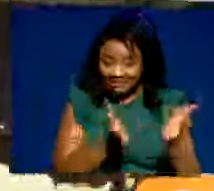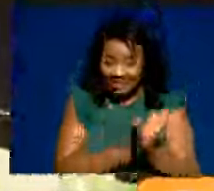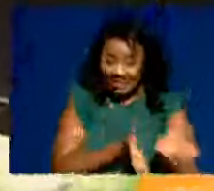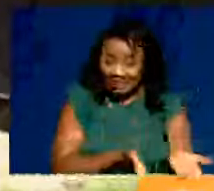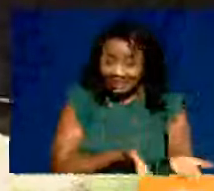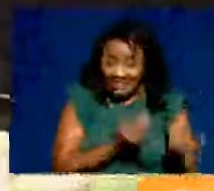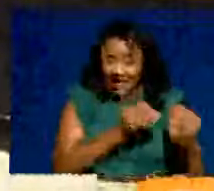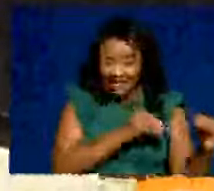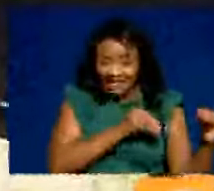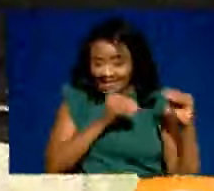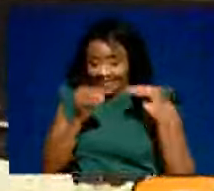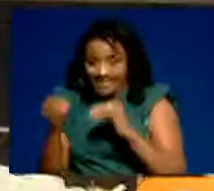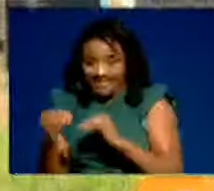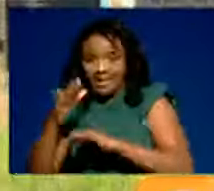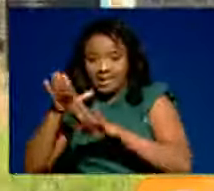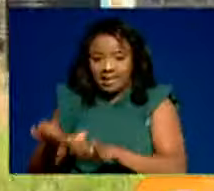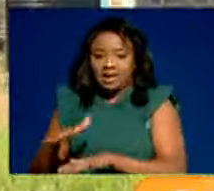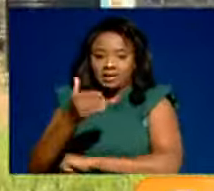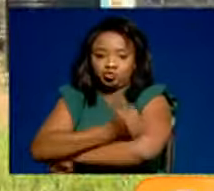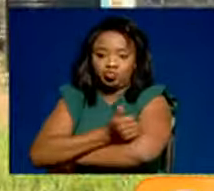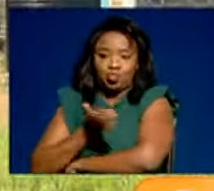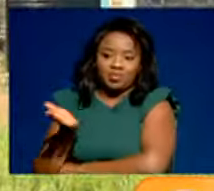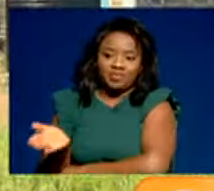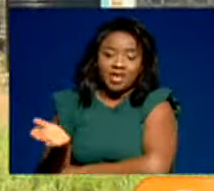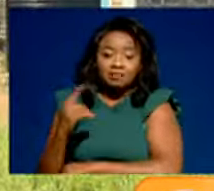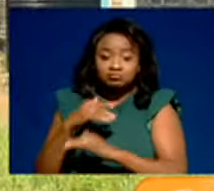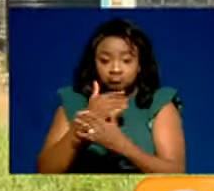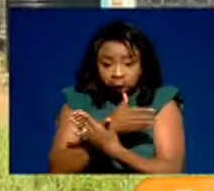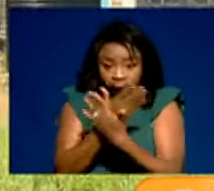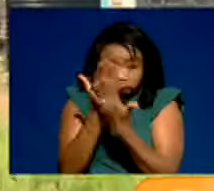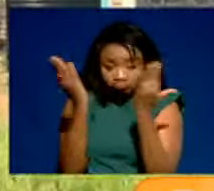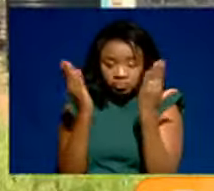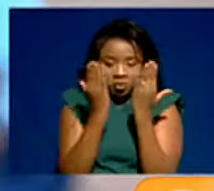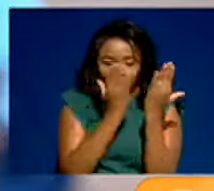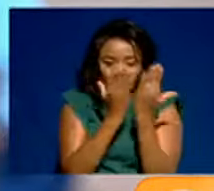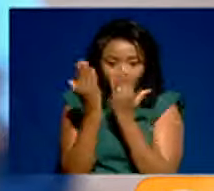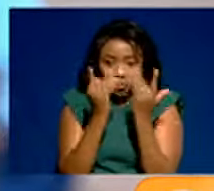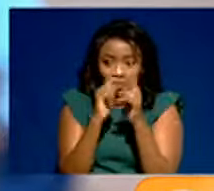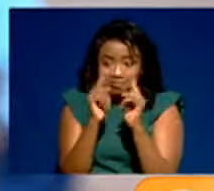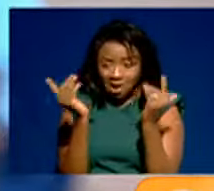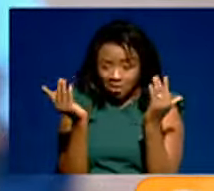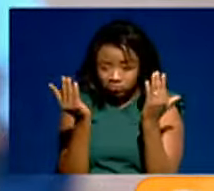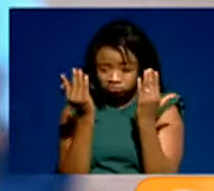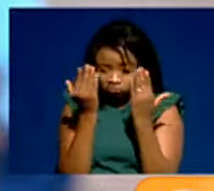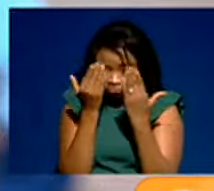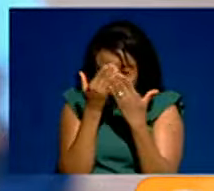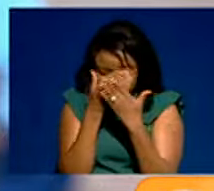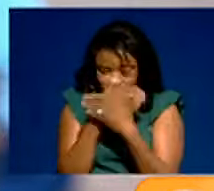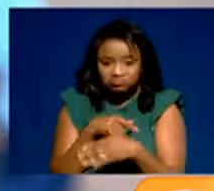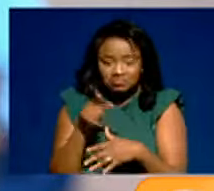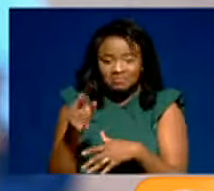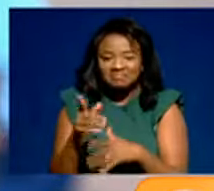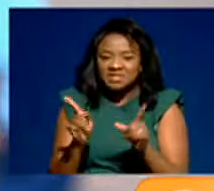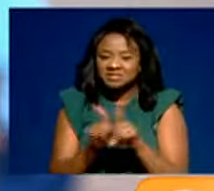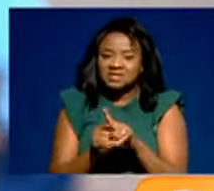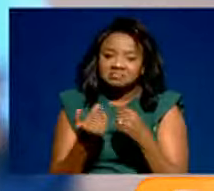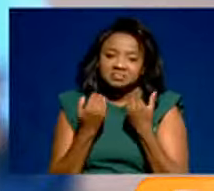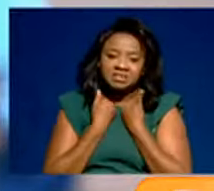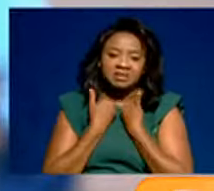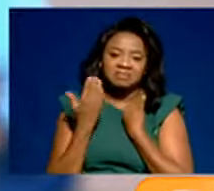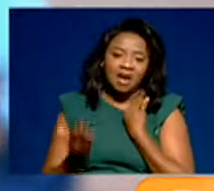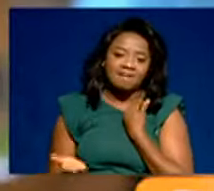kushambuliwa nyakati za usiku. Mchana, madarasa haya ni ya kusomea, usiku ukifika yanageuka na kuwa vyumba vya